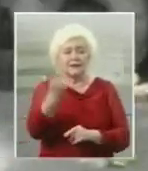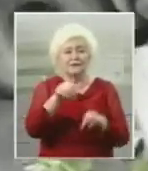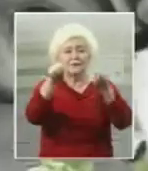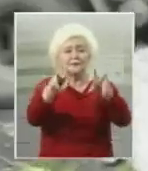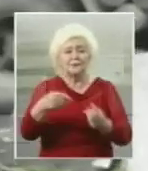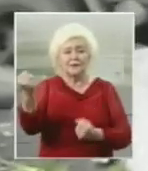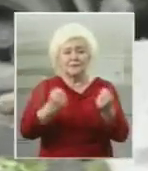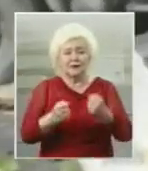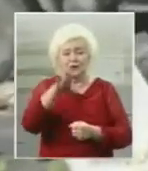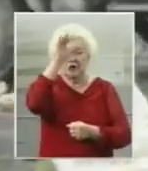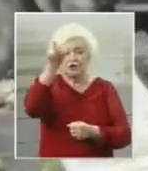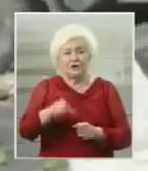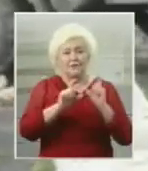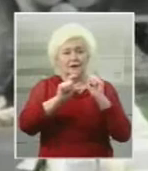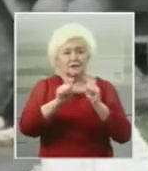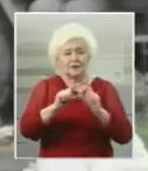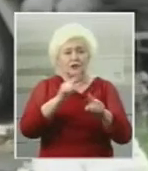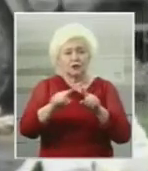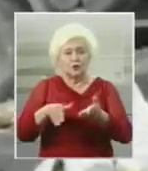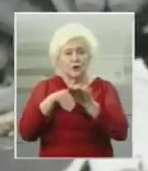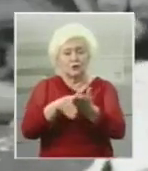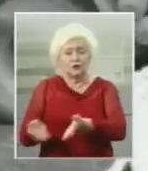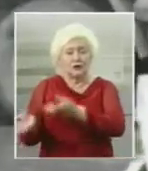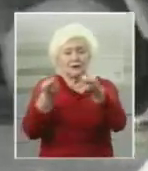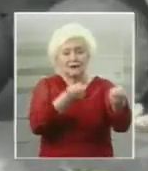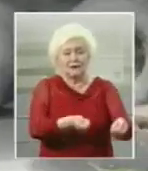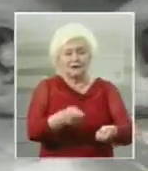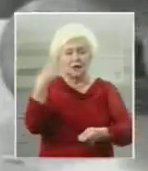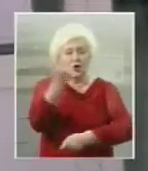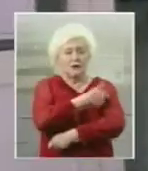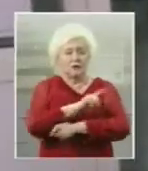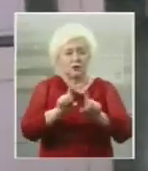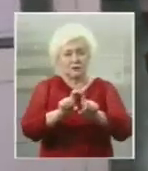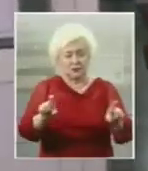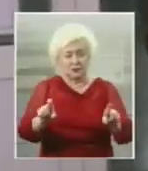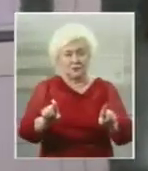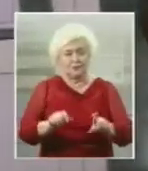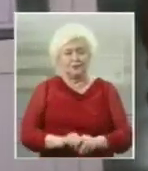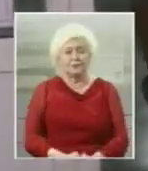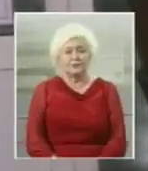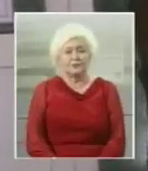спецмашини. Чоловіка з вантажівки швидка доставила до обласної клінічної лікарні.